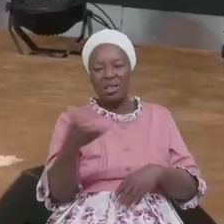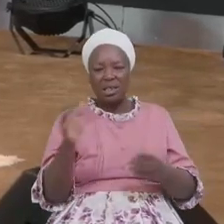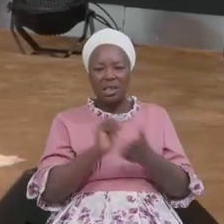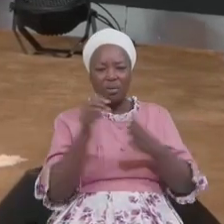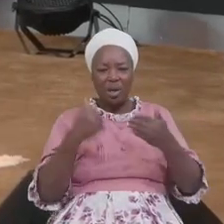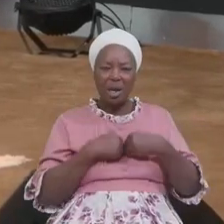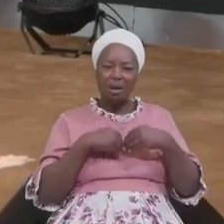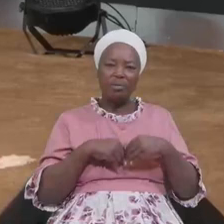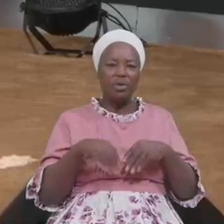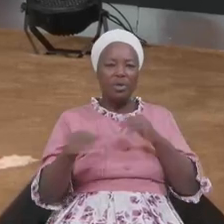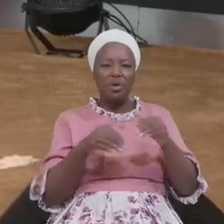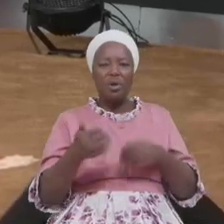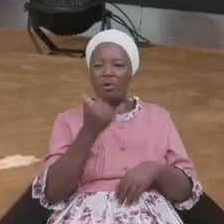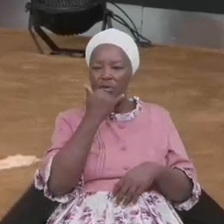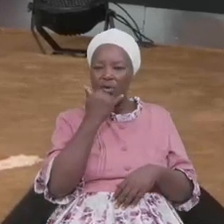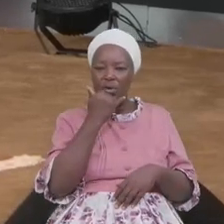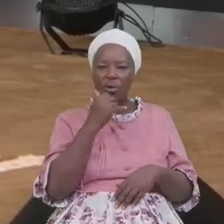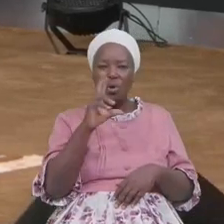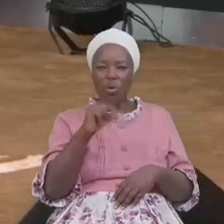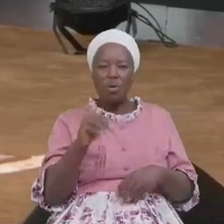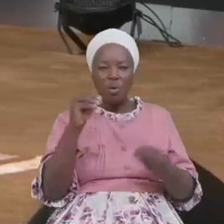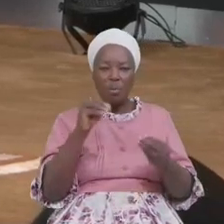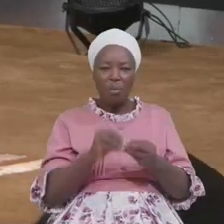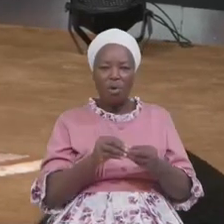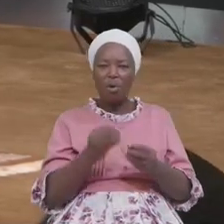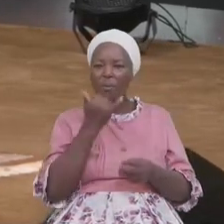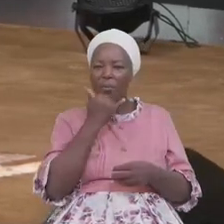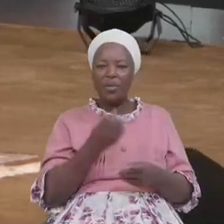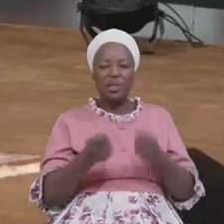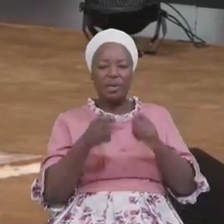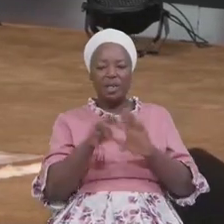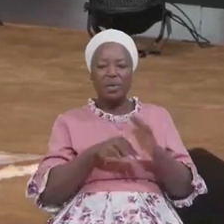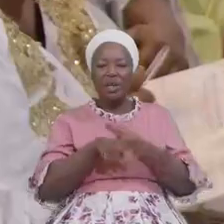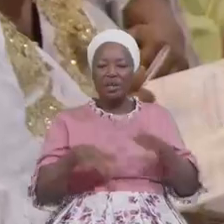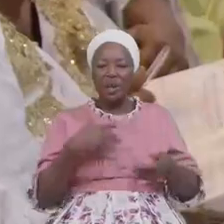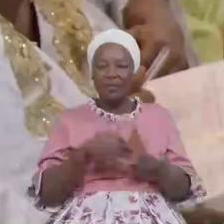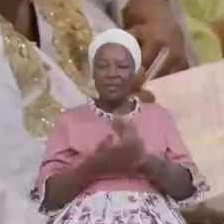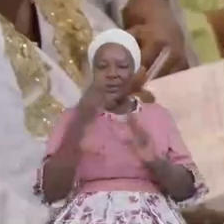de mauvais. Plus de mauvaise gestion dans ta vie au nom de Jésus.